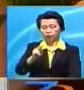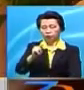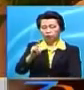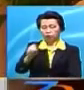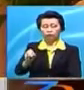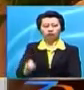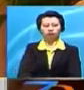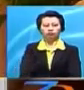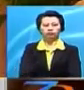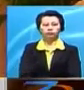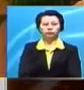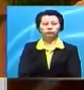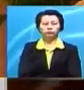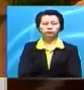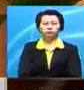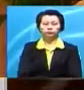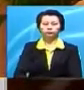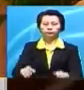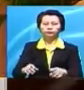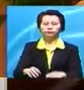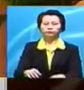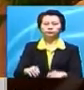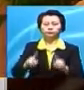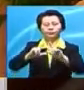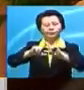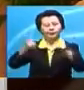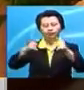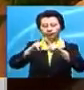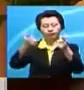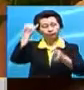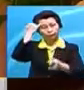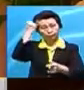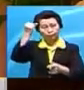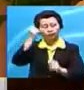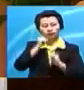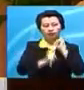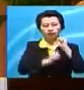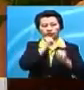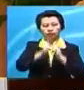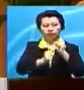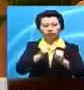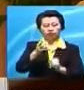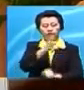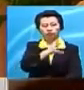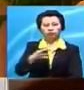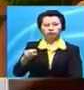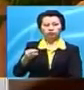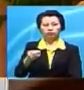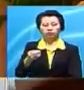NGO. Kita mengelepikan perbezaan pandangan, sikap dan juga